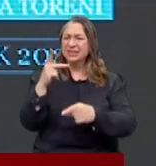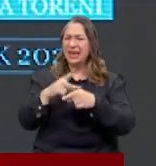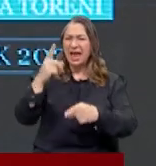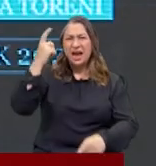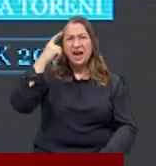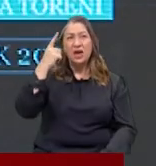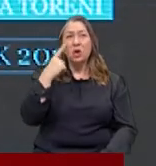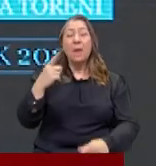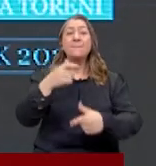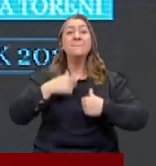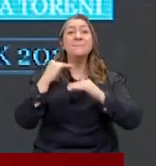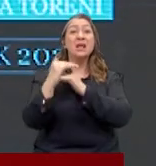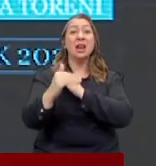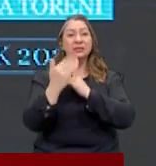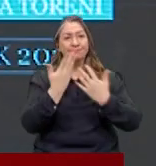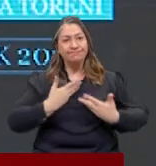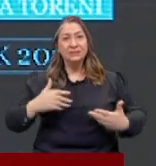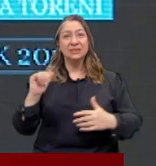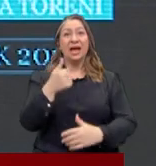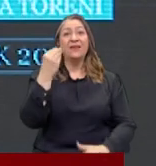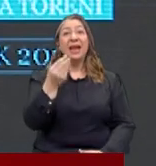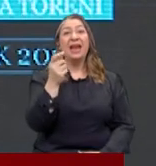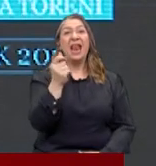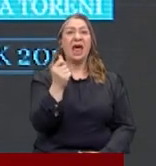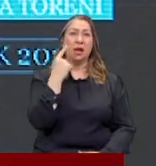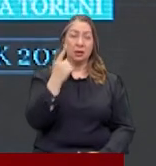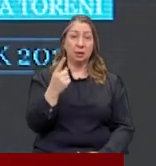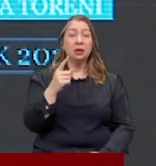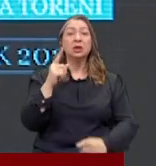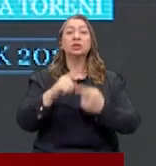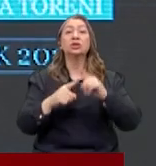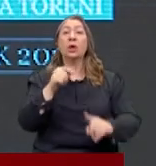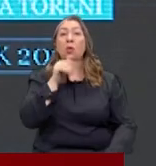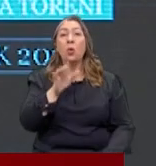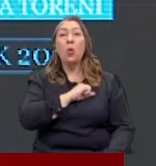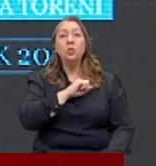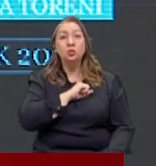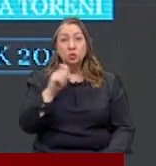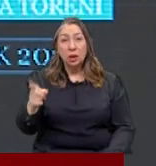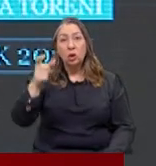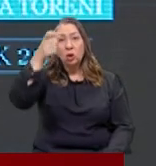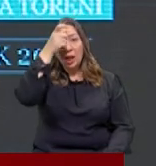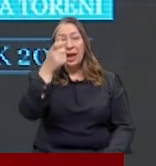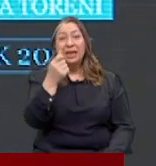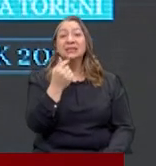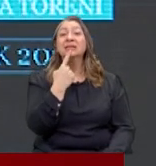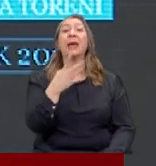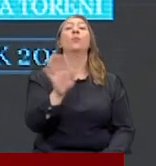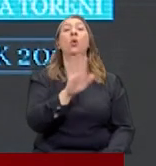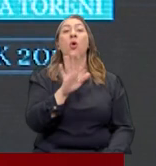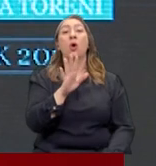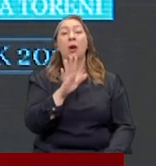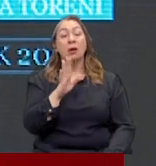kafaya göre milliyetçi liraya değer veren kişi demekmiş. Kılıçdaroğlu korkusundan Türk lirası diyemiyor.